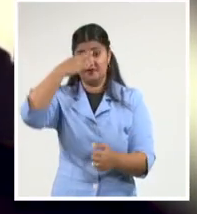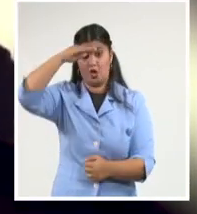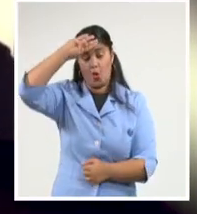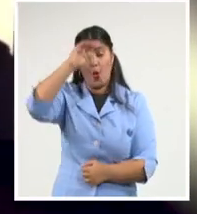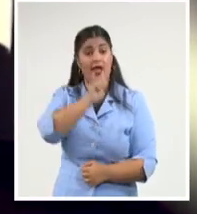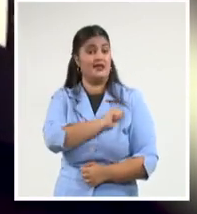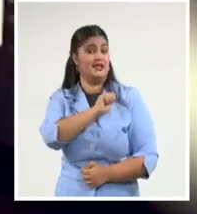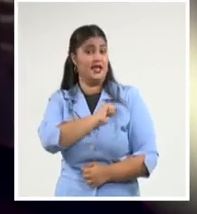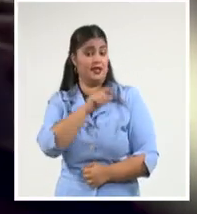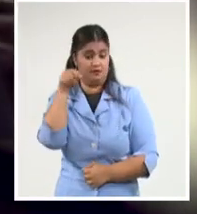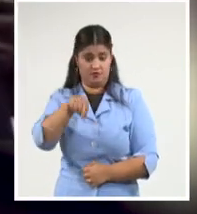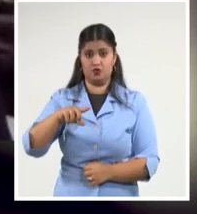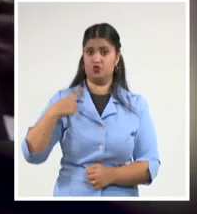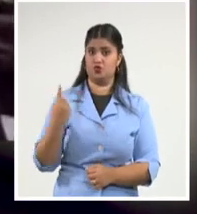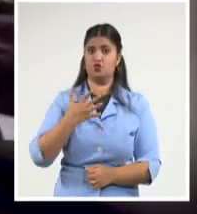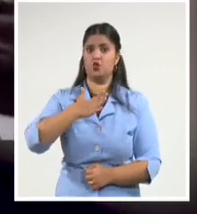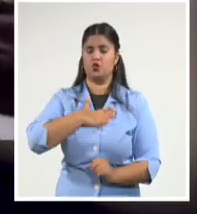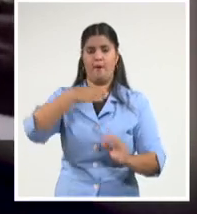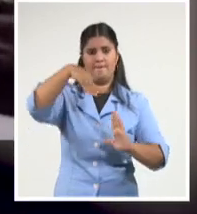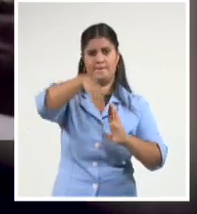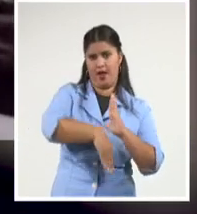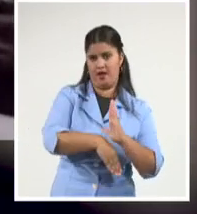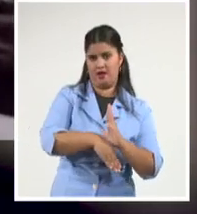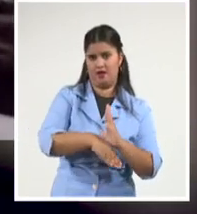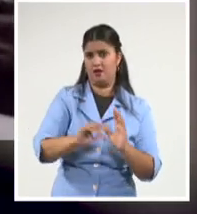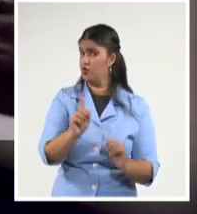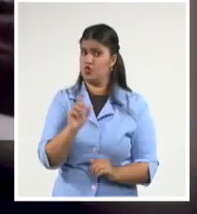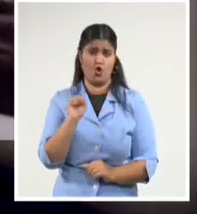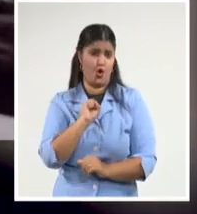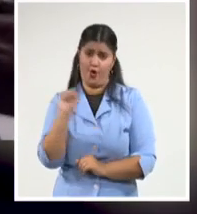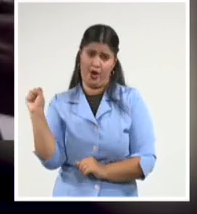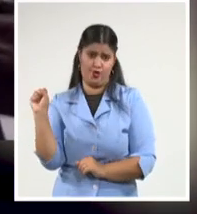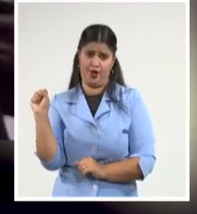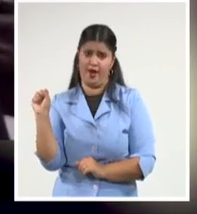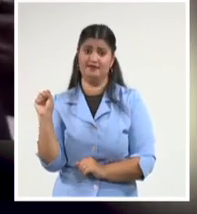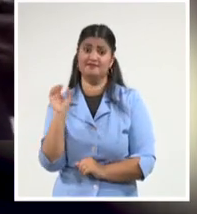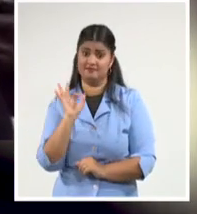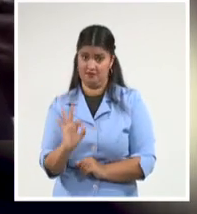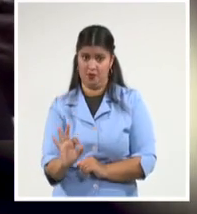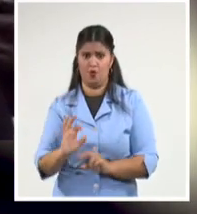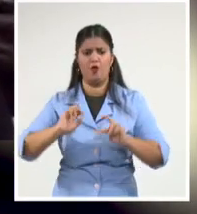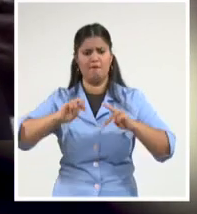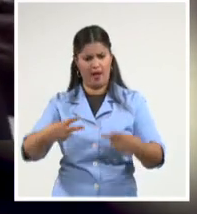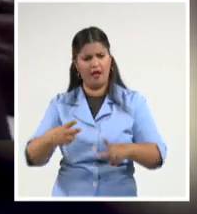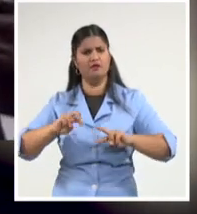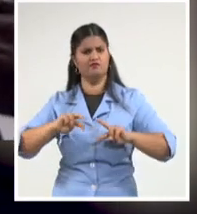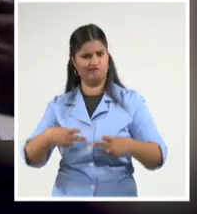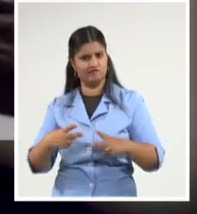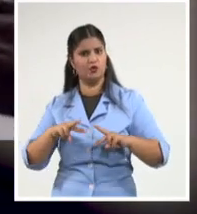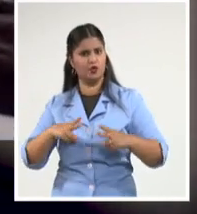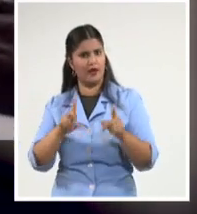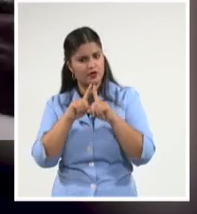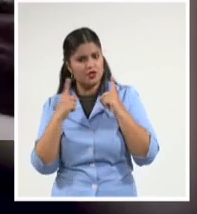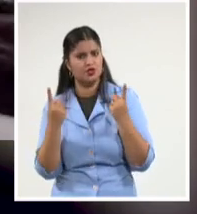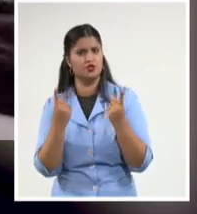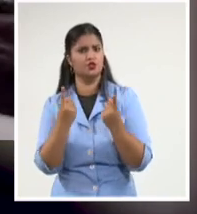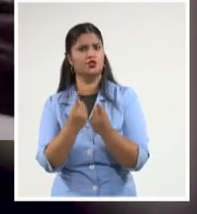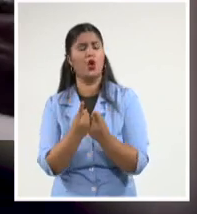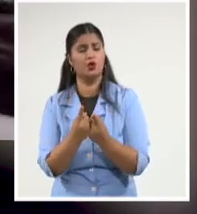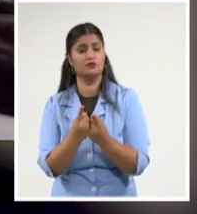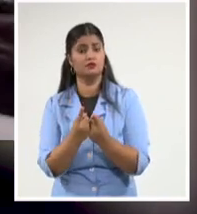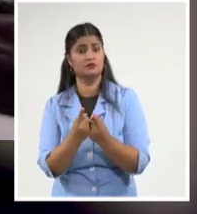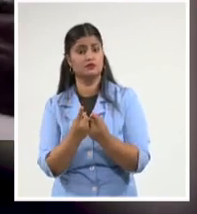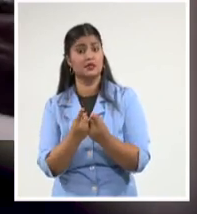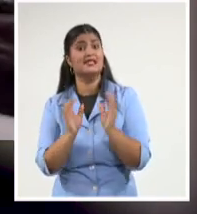Κούβας. Οι φωνές πληθαίνουν και έρχονται από διαφορετικές κατευθύνσεις, από διαφορετικές διευθύνσεις. Παρ' όλα